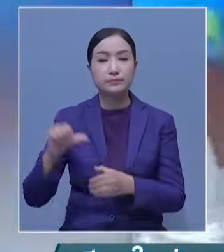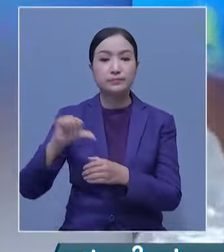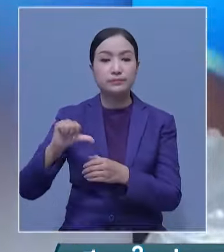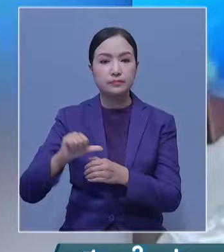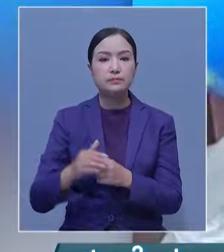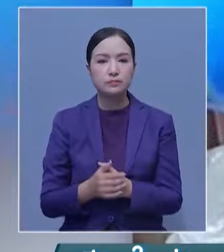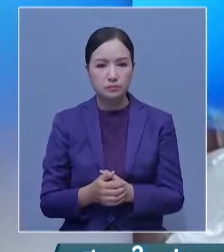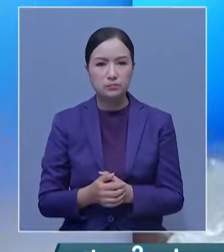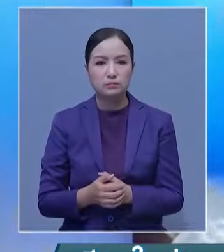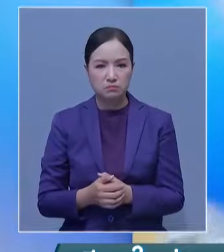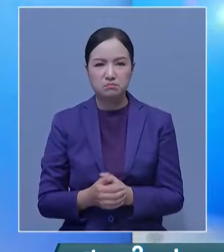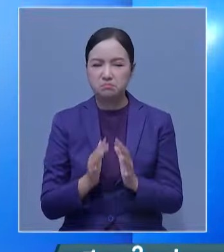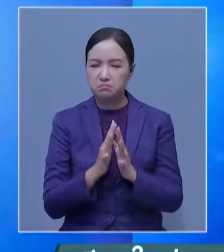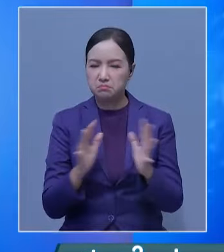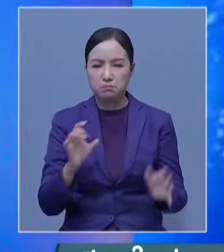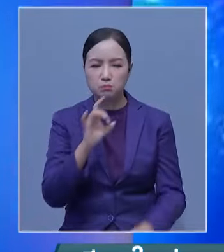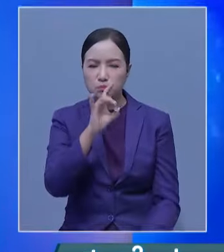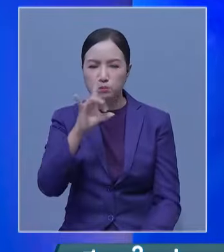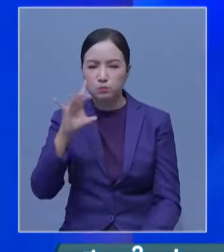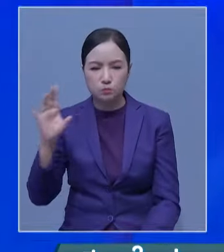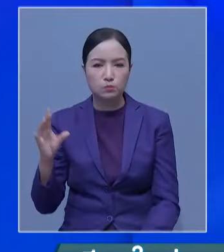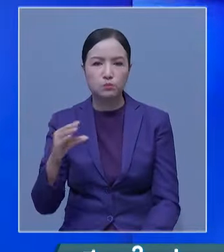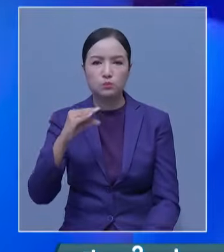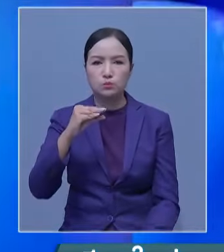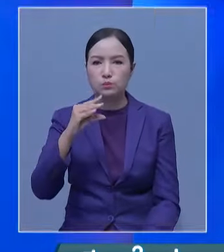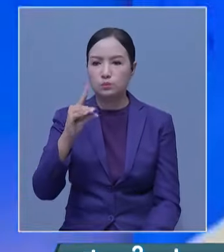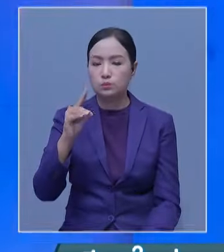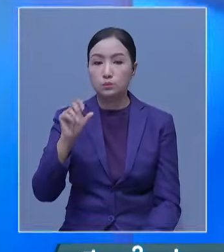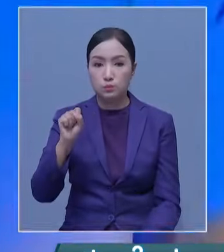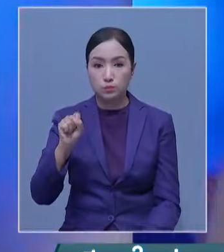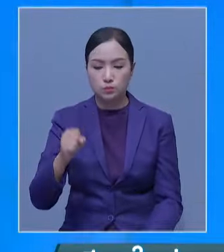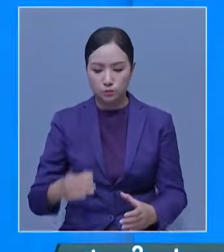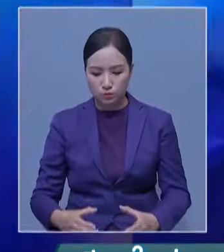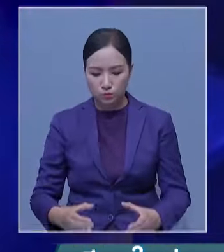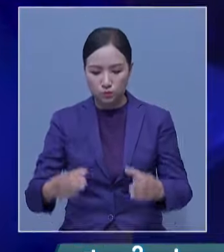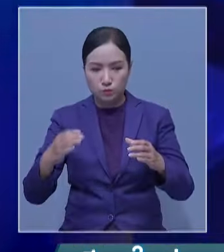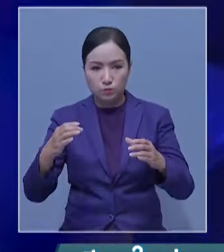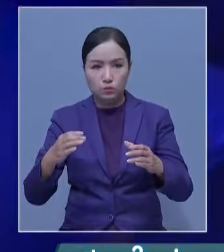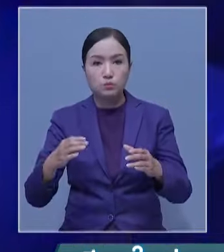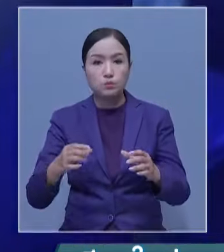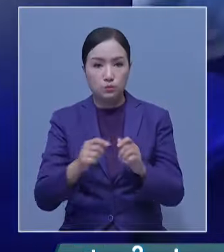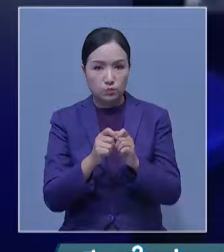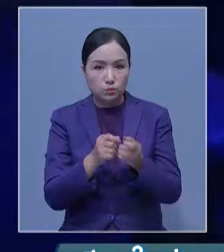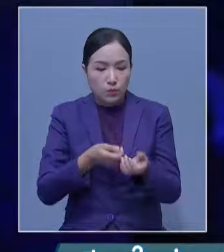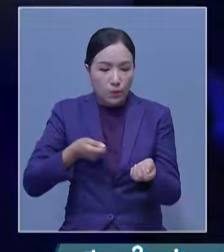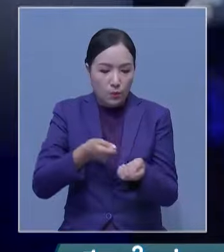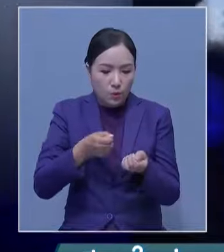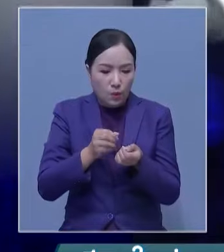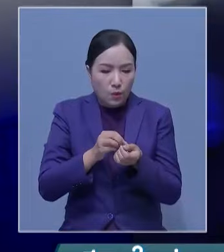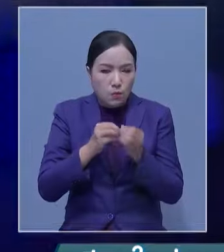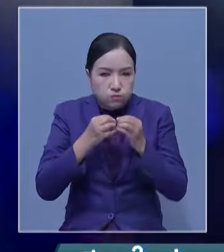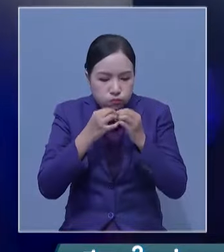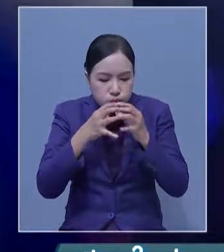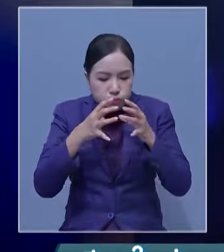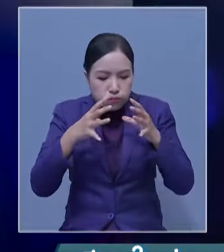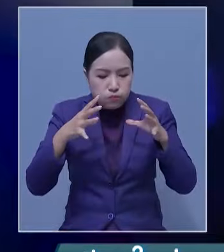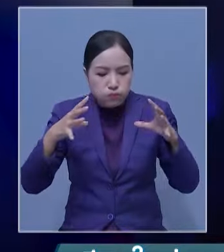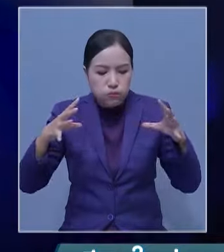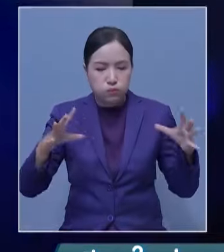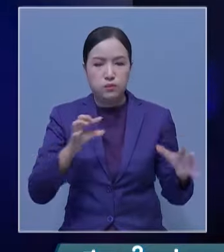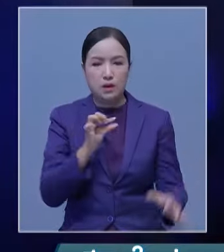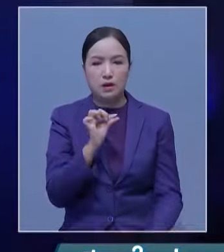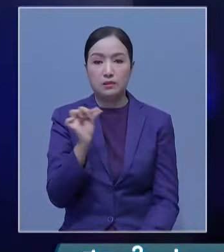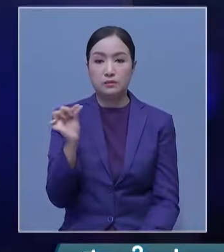จำนวนหลายร้อยโดสนะครับอุปกรณ์หังก๊าซหัวเราะและลูกโป่งพร้อมบรรจุอีกจำนวนมากจึงตรวจยึดไว้เป็นของ